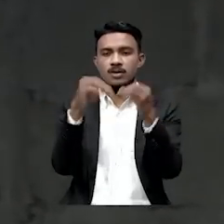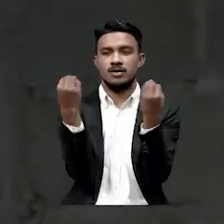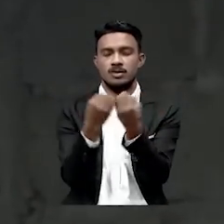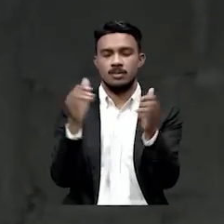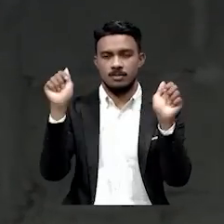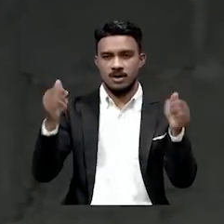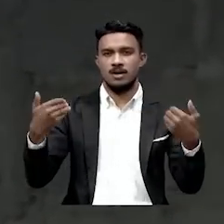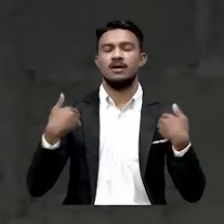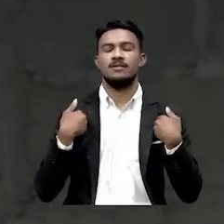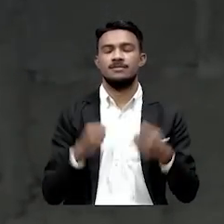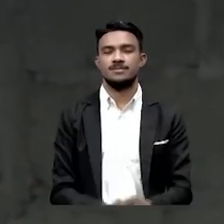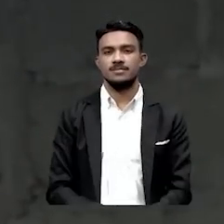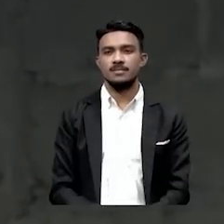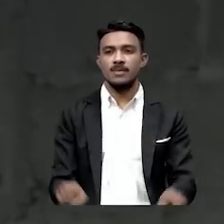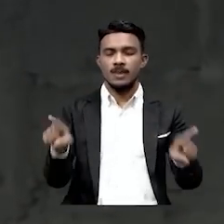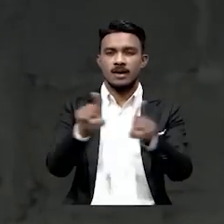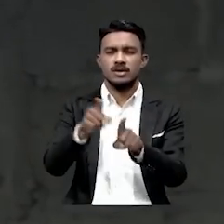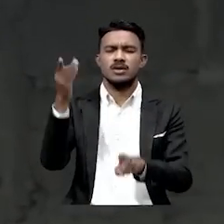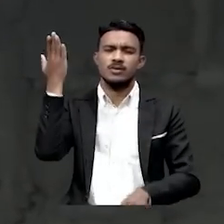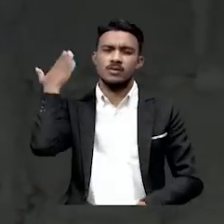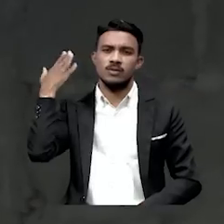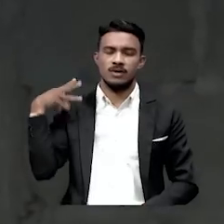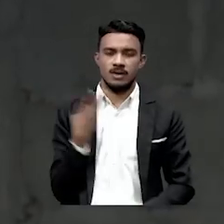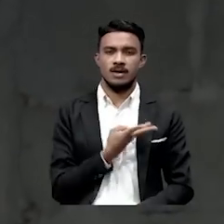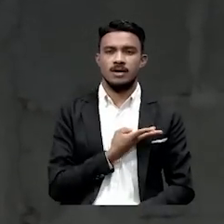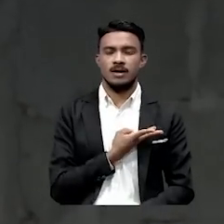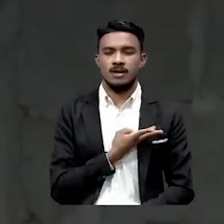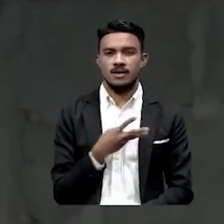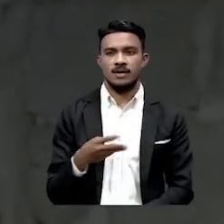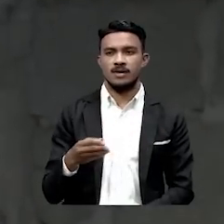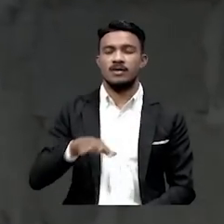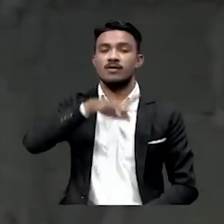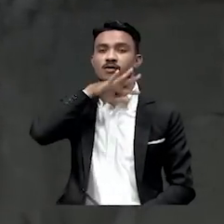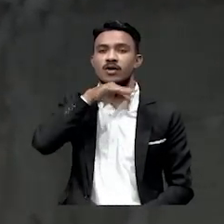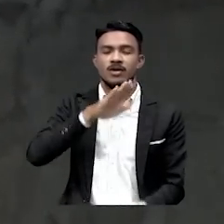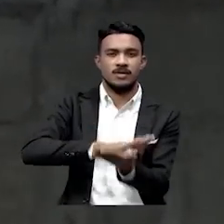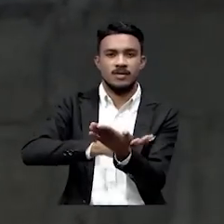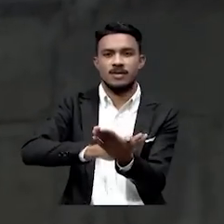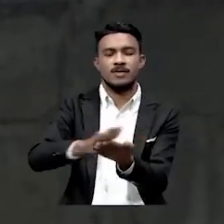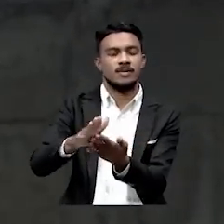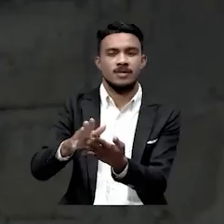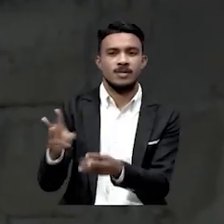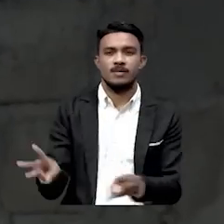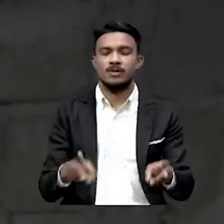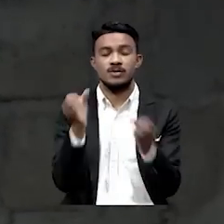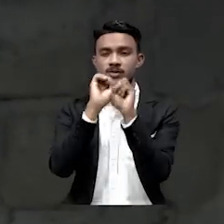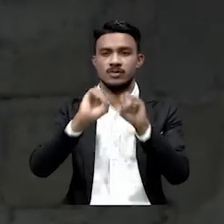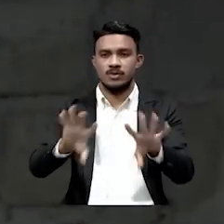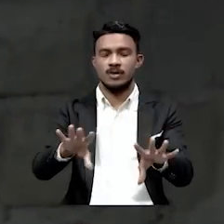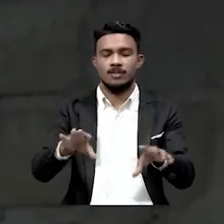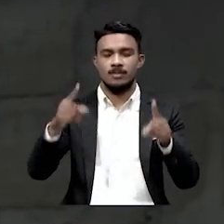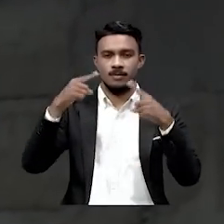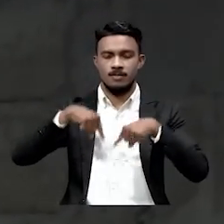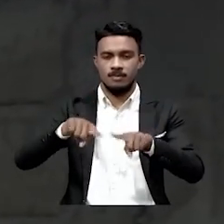existe ane san pasado buat nebe foyer karik mota noriona batasi da para